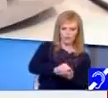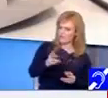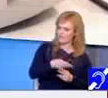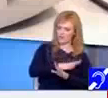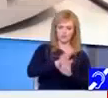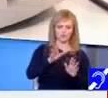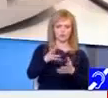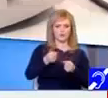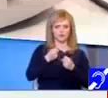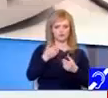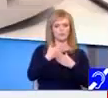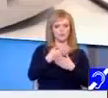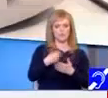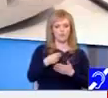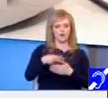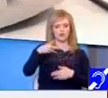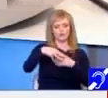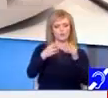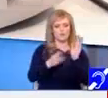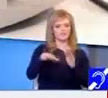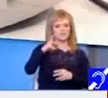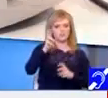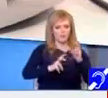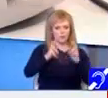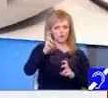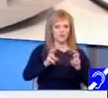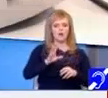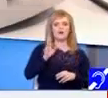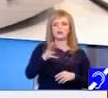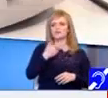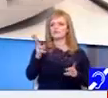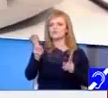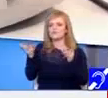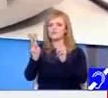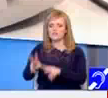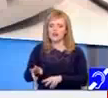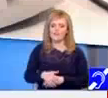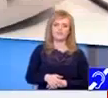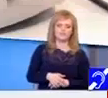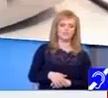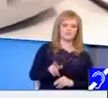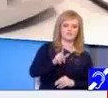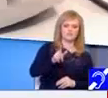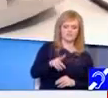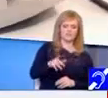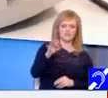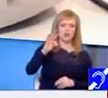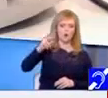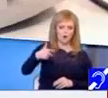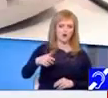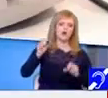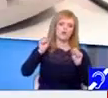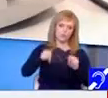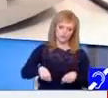obținerea garanțiilor financiare. Din 2018, întreprinderile mici și mijlocii care nu dispun de gaj pentru accesarea creditelor vor putea beneficia